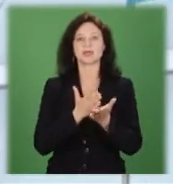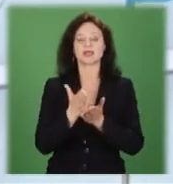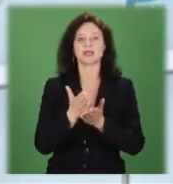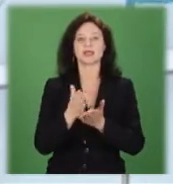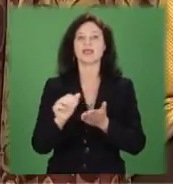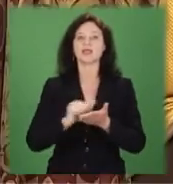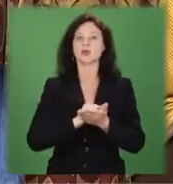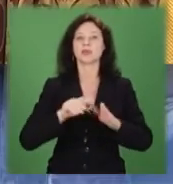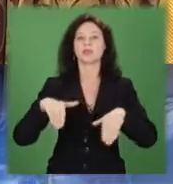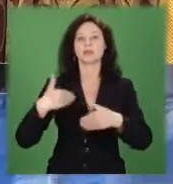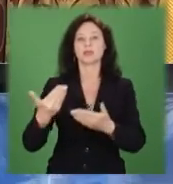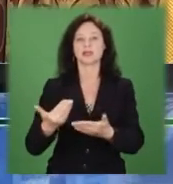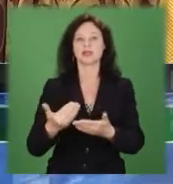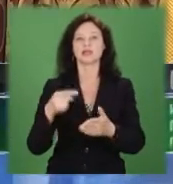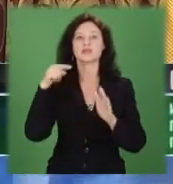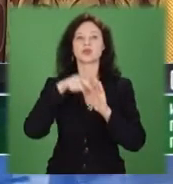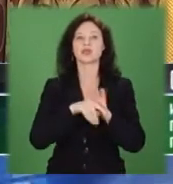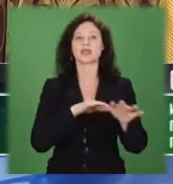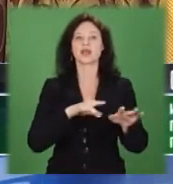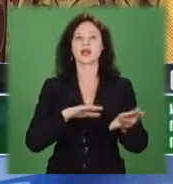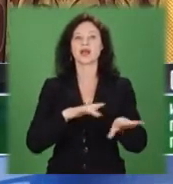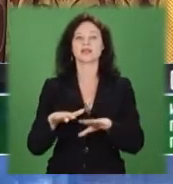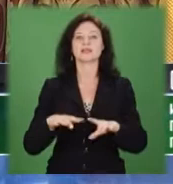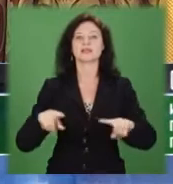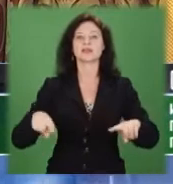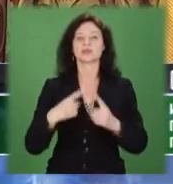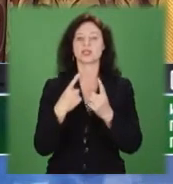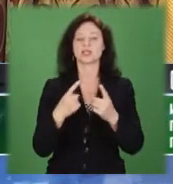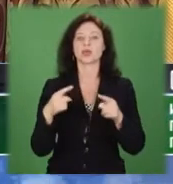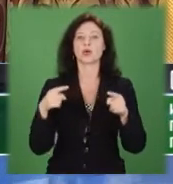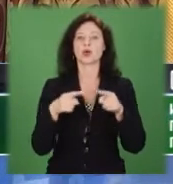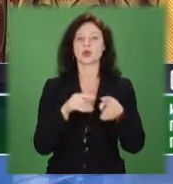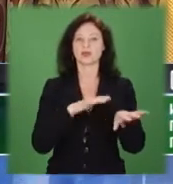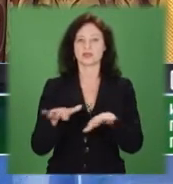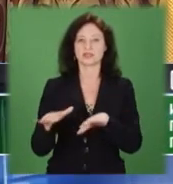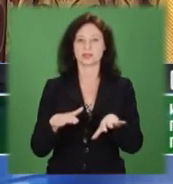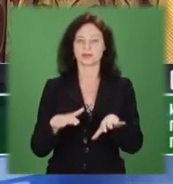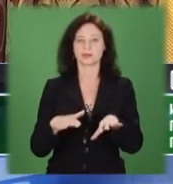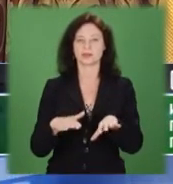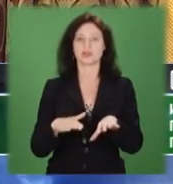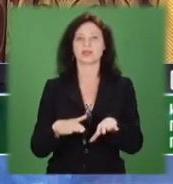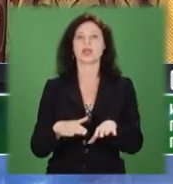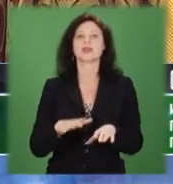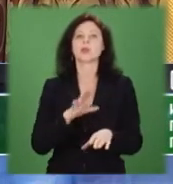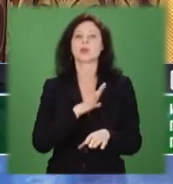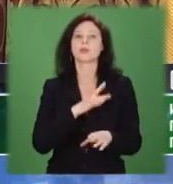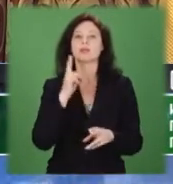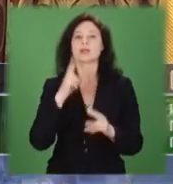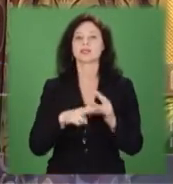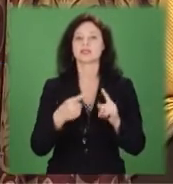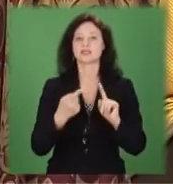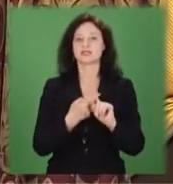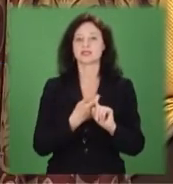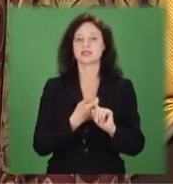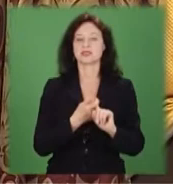были переданы все в органы внутренних дел для возбуждения уголовного дела. Уголовные дела возбуждены, но были прекращены в